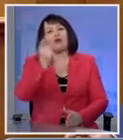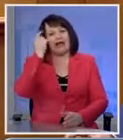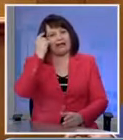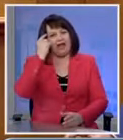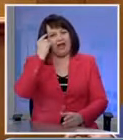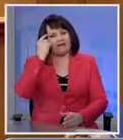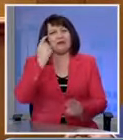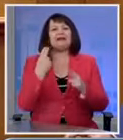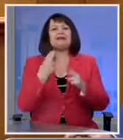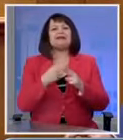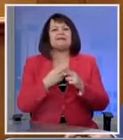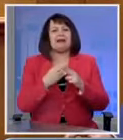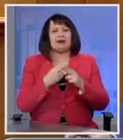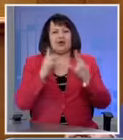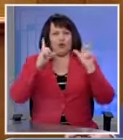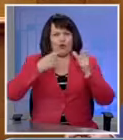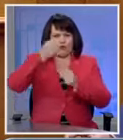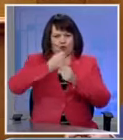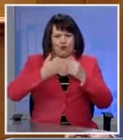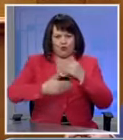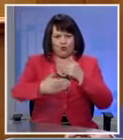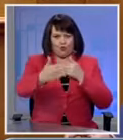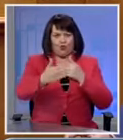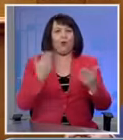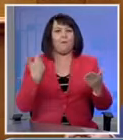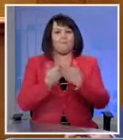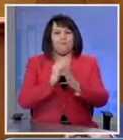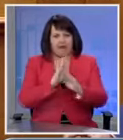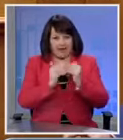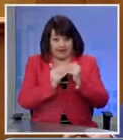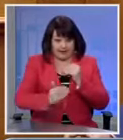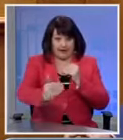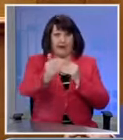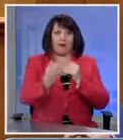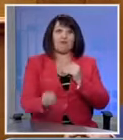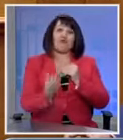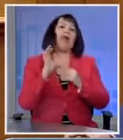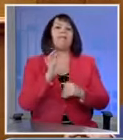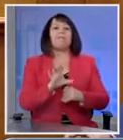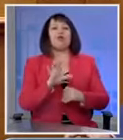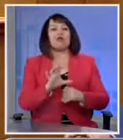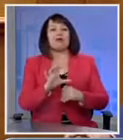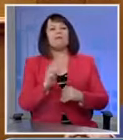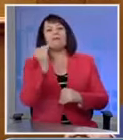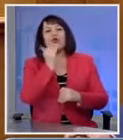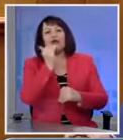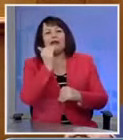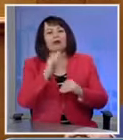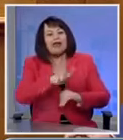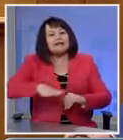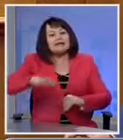κύκλος μεταπολιτευτικός και βρισκόμαστε σε μια νέα εποχή, τόσο πιο γρήγορα θα μπορούσαμε να διαμορφώσουμε τις